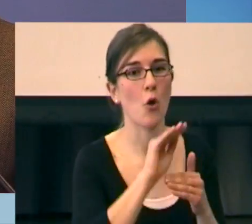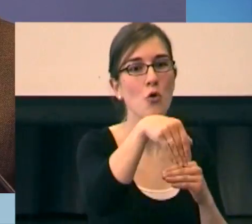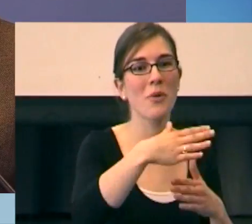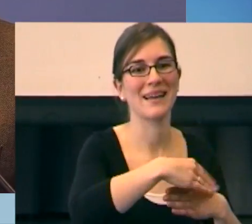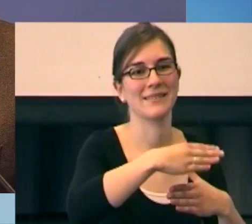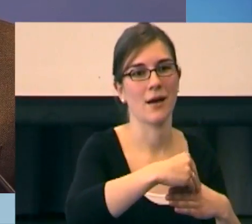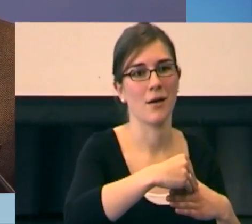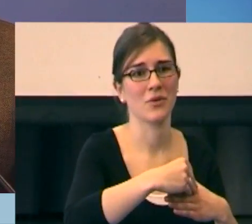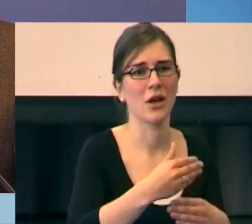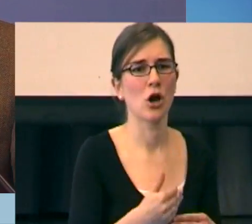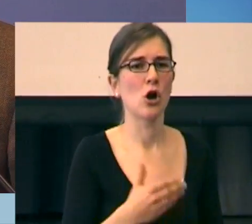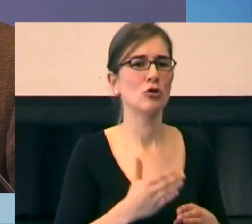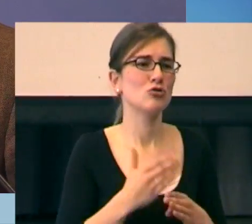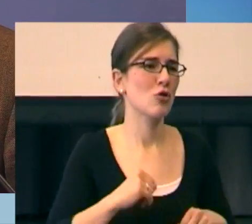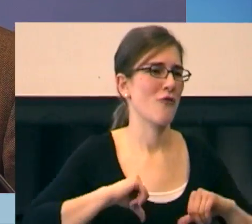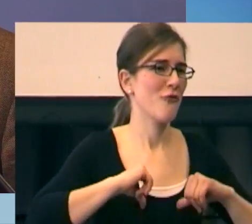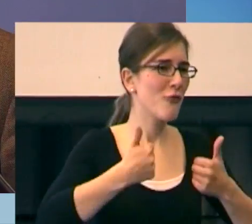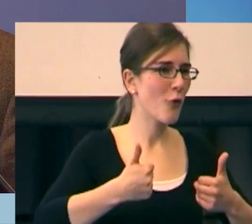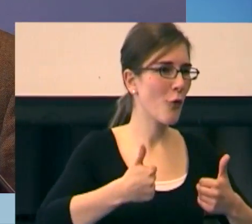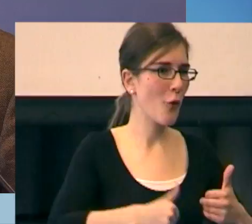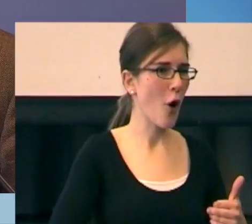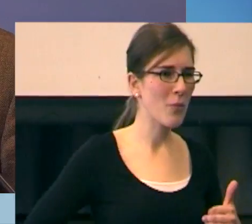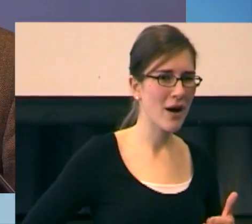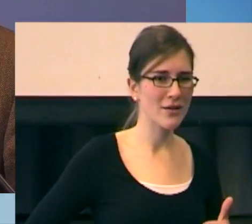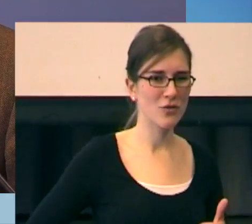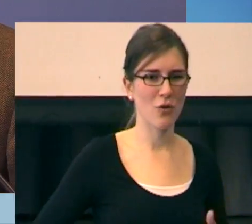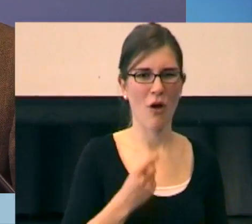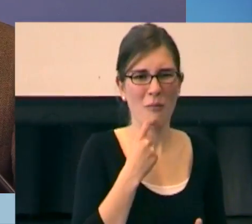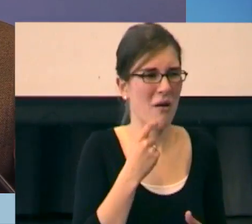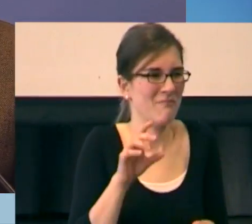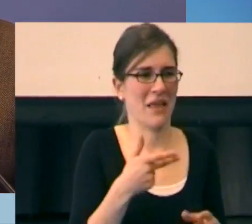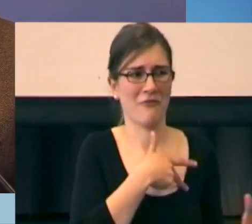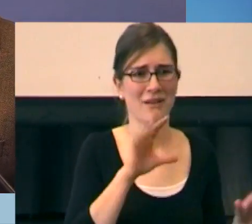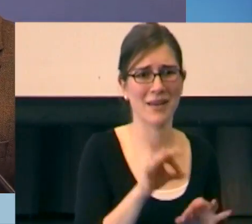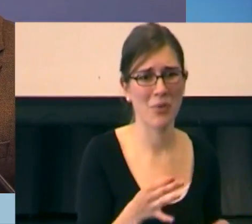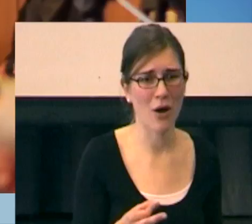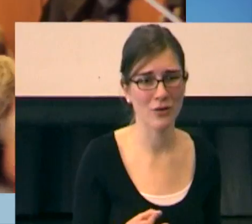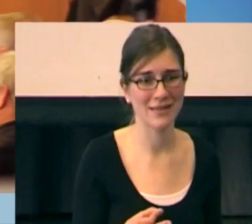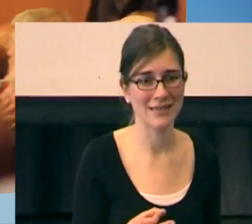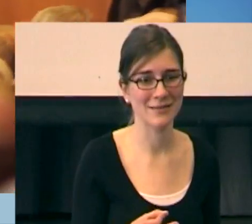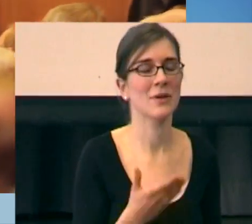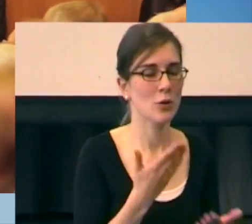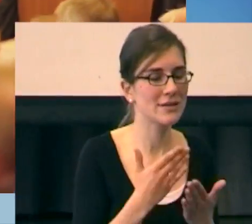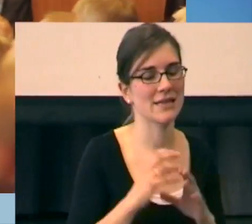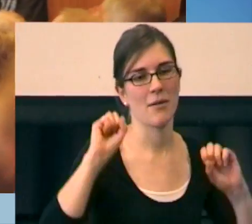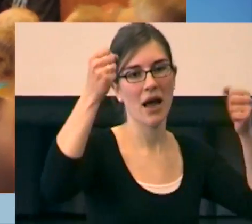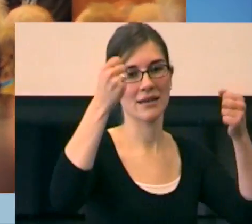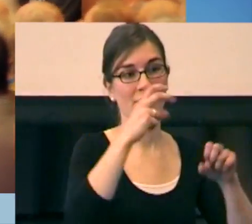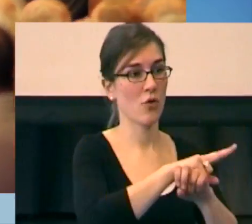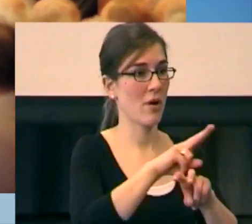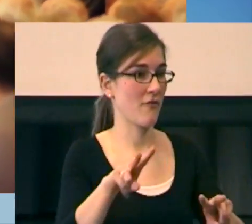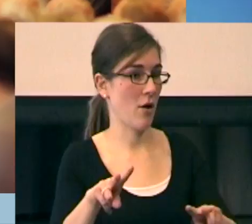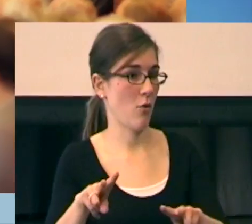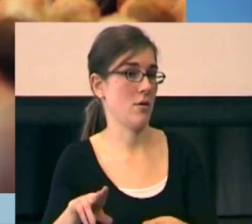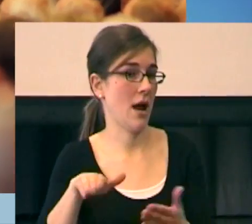Patienten operieren, die eigentlich gar keine Therapie gebraucht hätten. Ich sage Ihnen ganz klar, für mich ist es eine der größten Niederlagen,